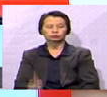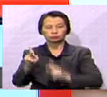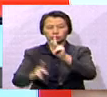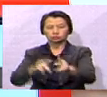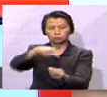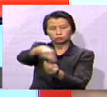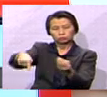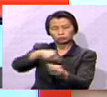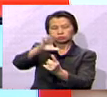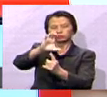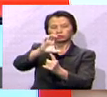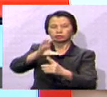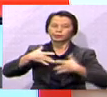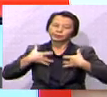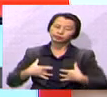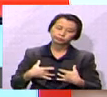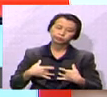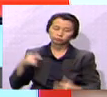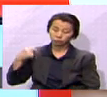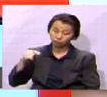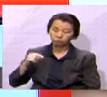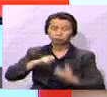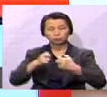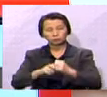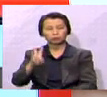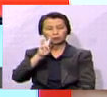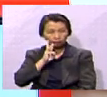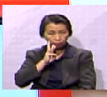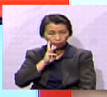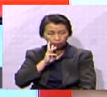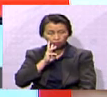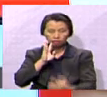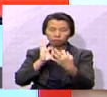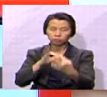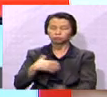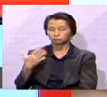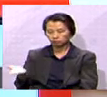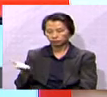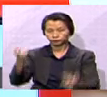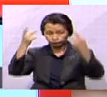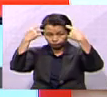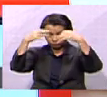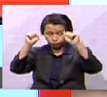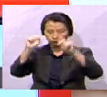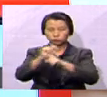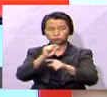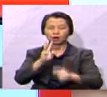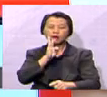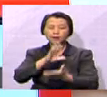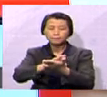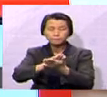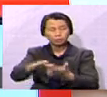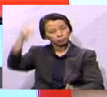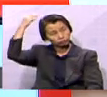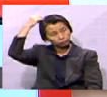Penduduk sekitar ceras kecewa dengan kualiti dan gangguan bekalan air dihadapi mereka. Presiden Gerakan Pengguna Air Bersih